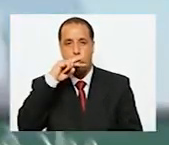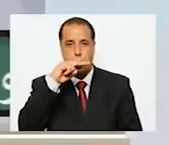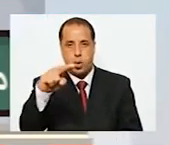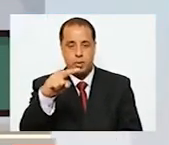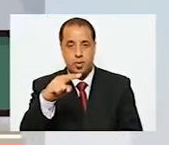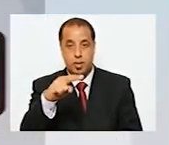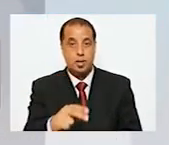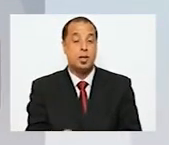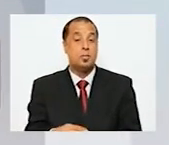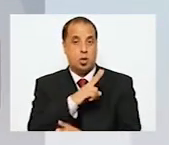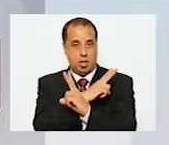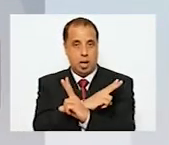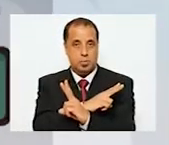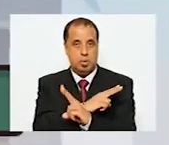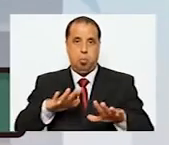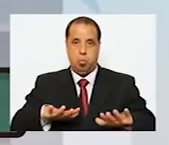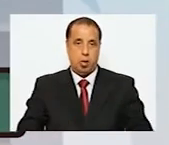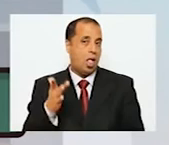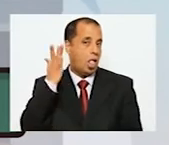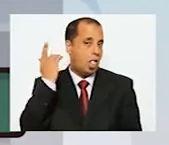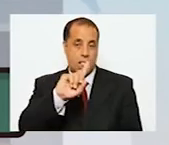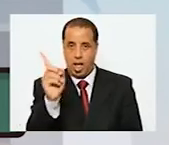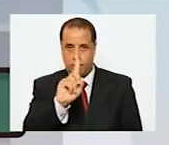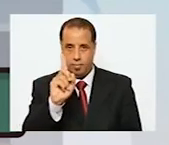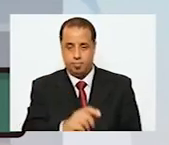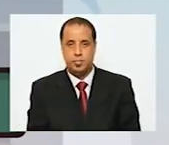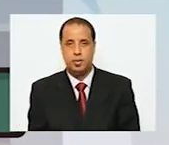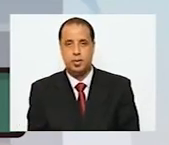لكن هذا مش معناه إن نقعمزوا وما نديروا شيء.